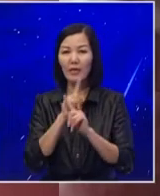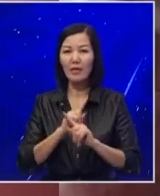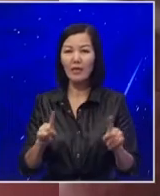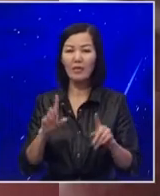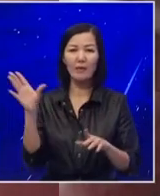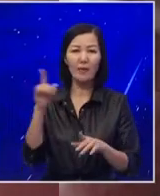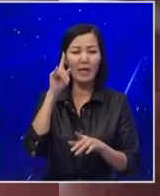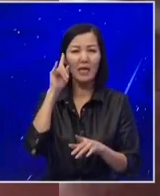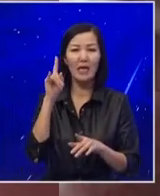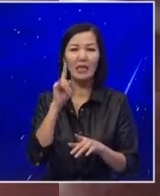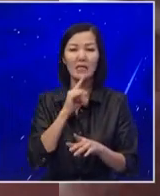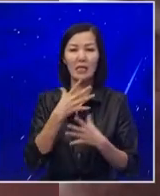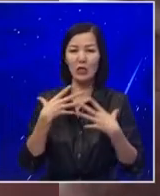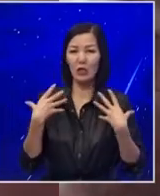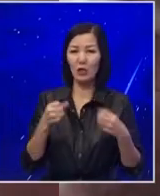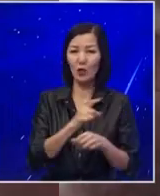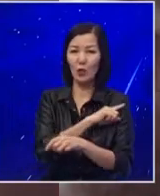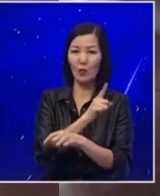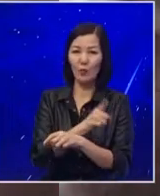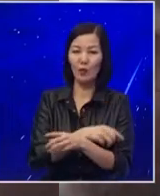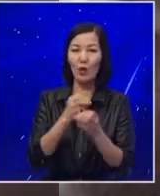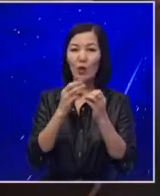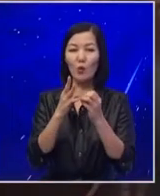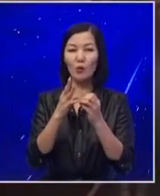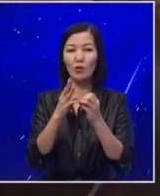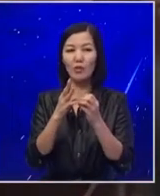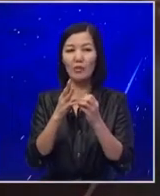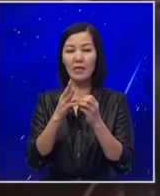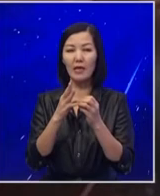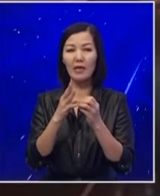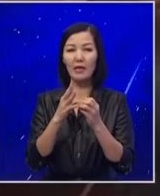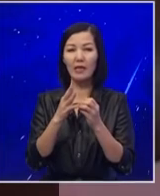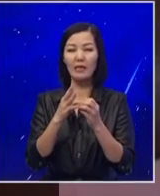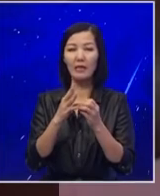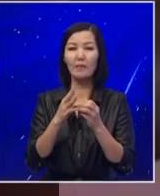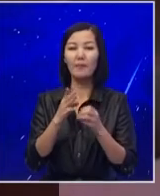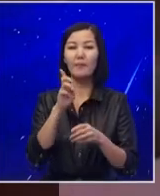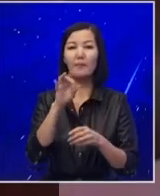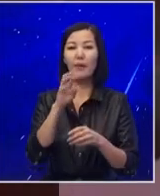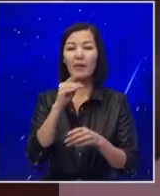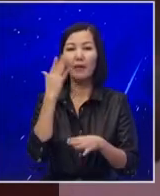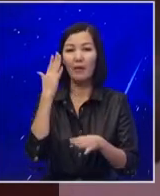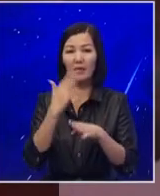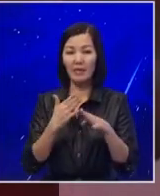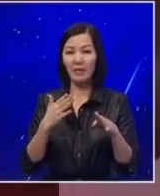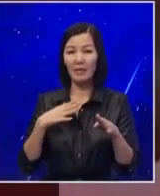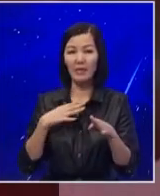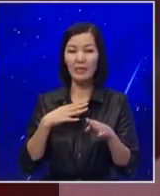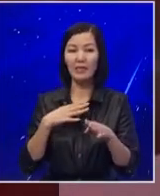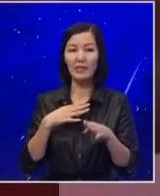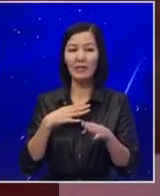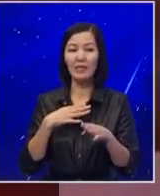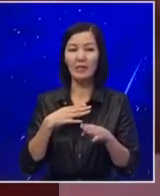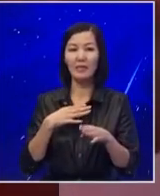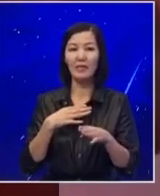ырымын қолданады. Тіпті денсаулығы мықты болсын деп 13 жастағы балаға балтамен кіндігін кестірген. Ал Төркен апа болса, төрт кемпір